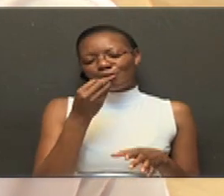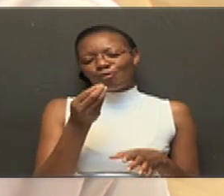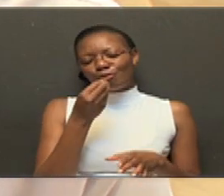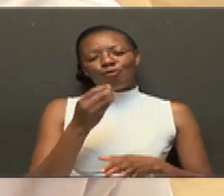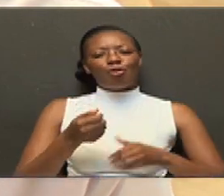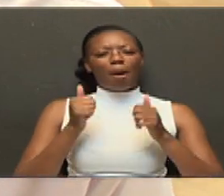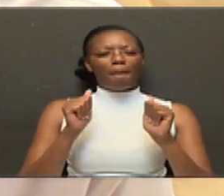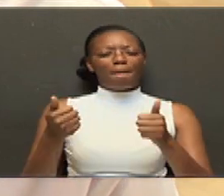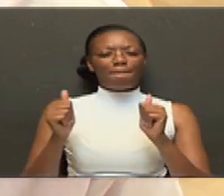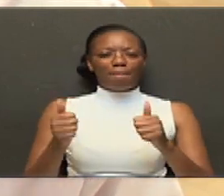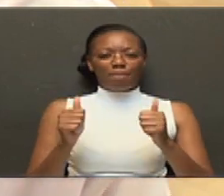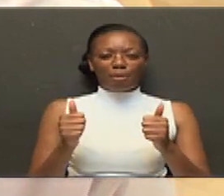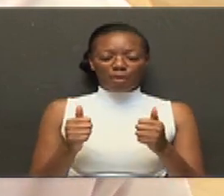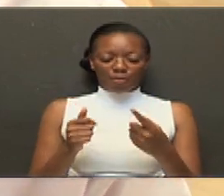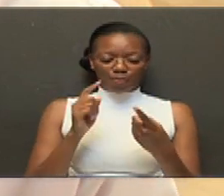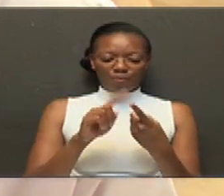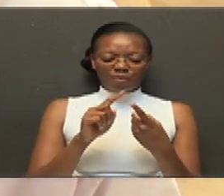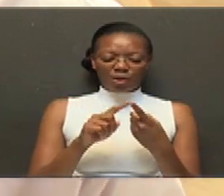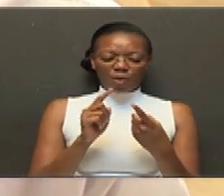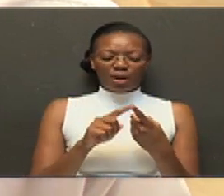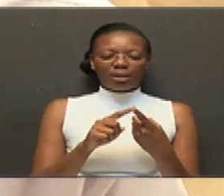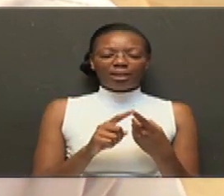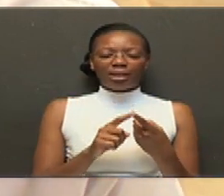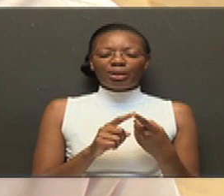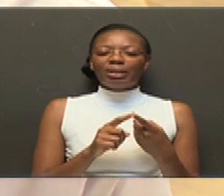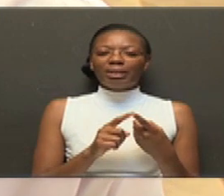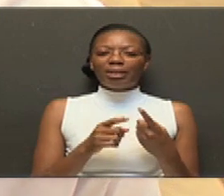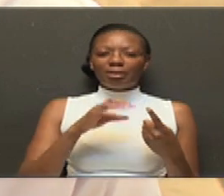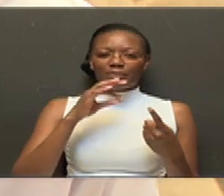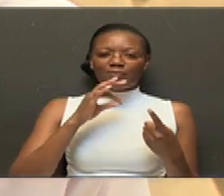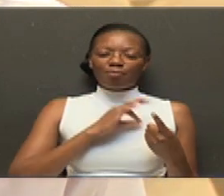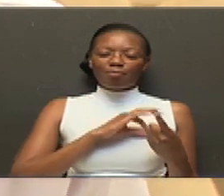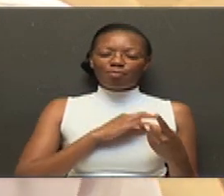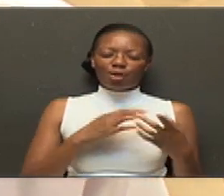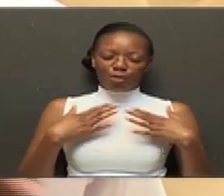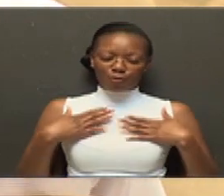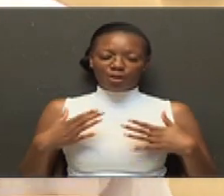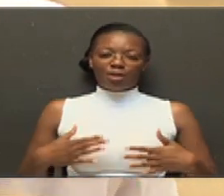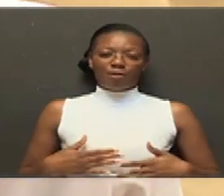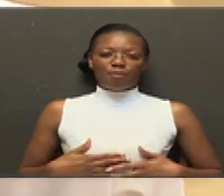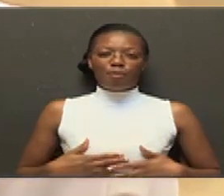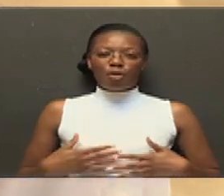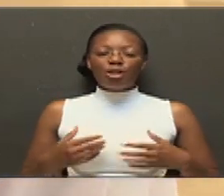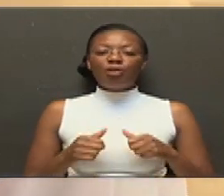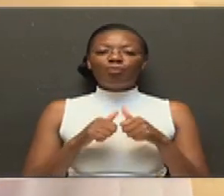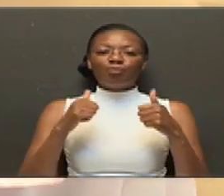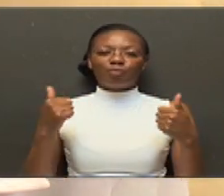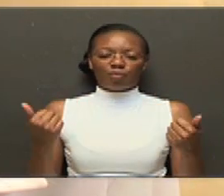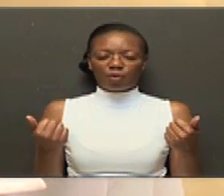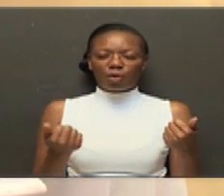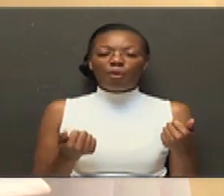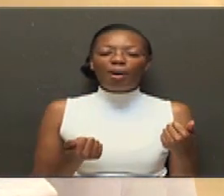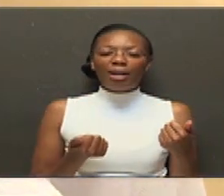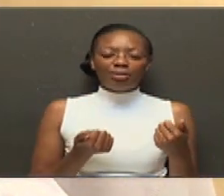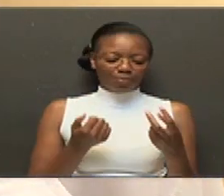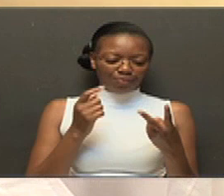mzuri. One, they are nutritious. Kama vile nimesema, wako na protein content ya cricket ni